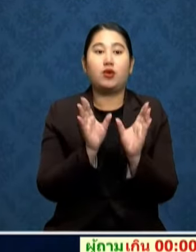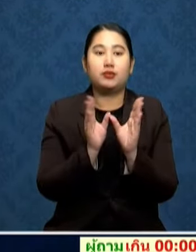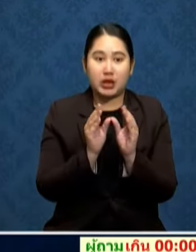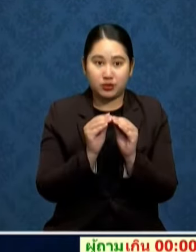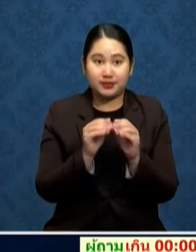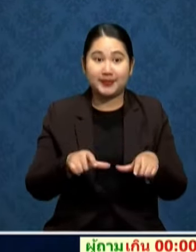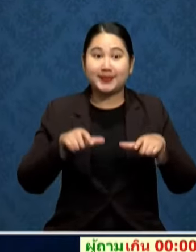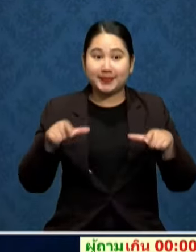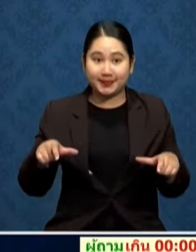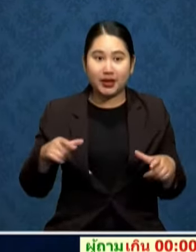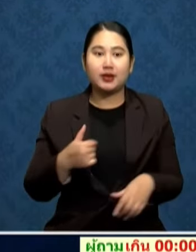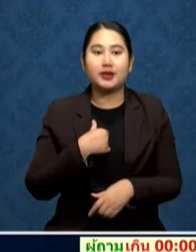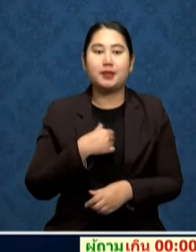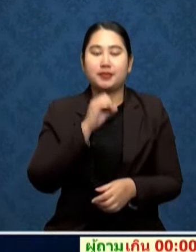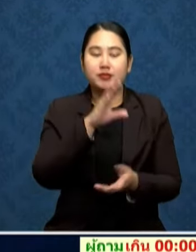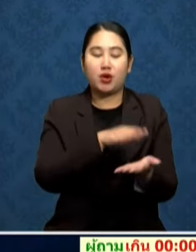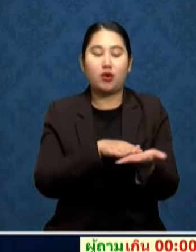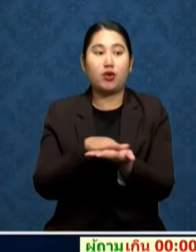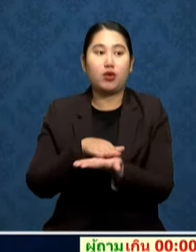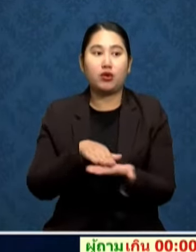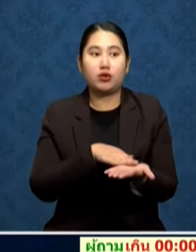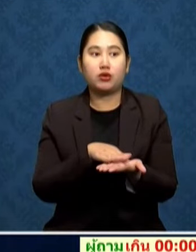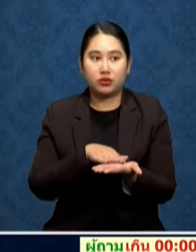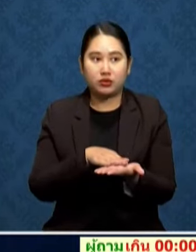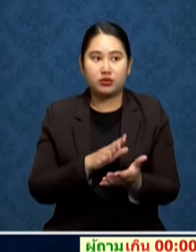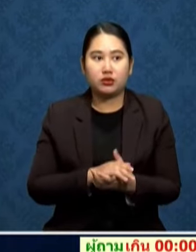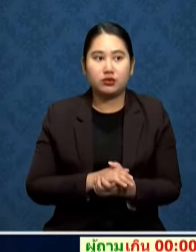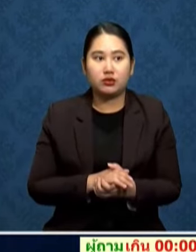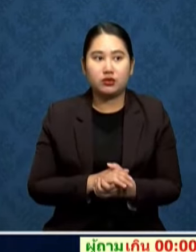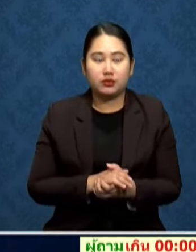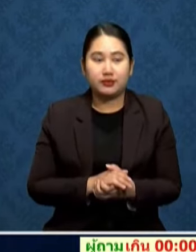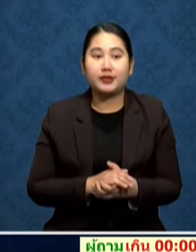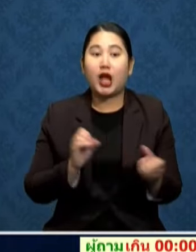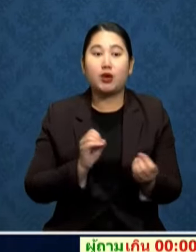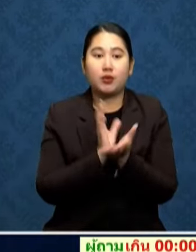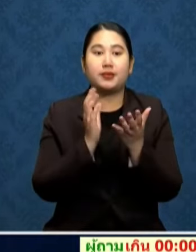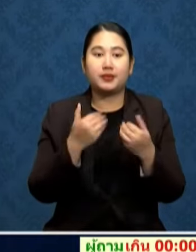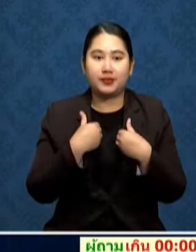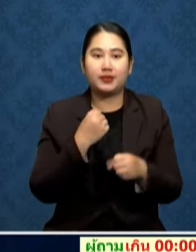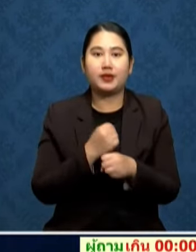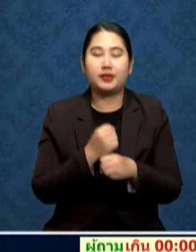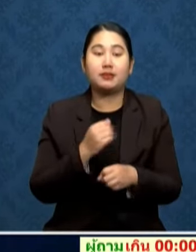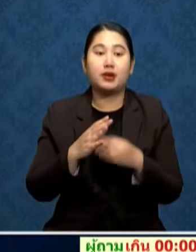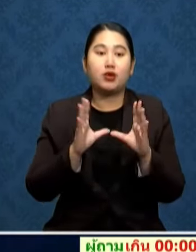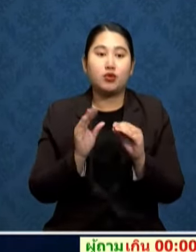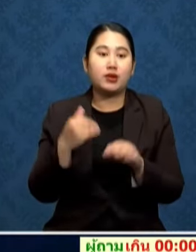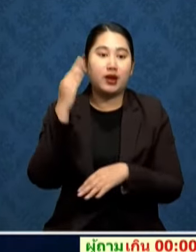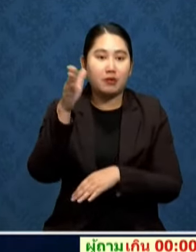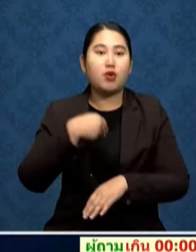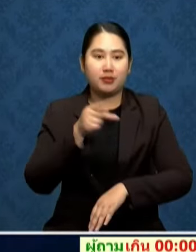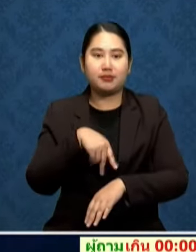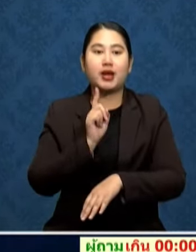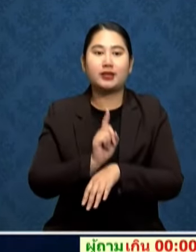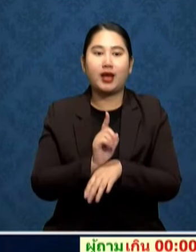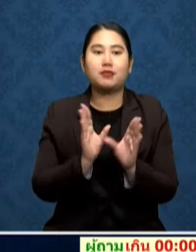ใหญ่นะครับดังนั้นเองผมก็ต้องกราบขอโทษผ่านท่านประธานไปยังเพื่อนสมาชิกแล้วก็พี่น้องที่ได้รับความเดือดร้อนด้วยที่การประชุมในครั้งถัดไปที่ผมจะนั่งเป็นประธานเนี่